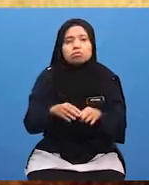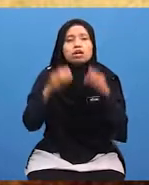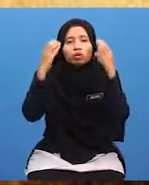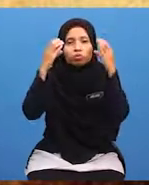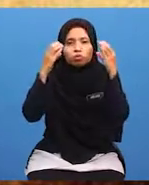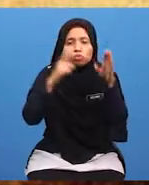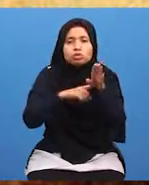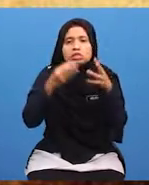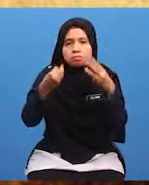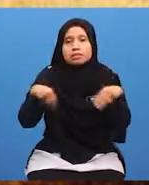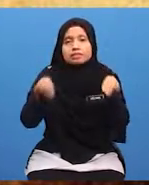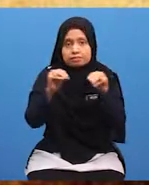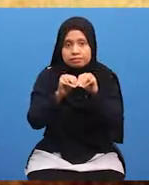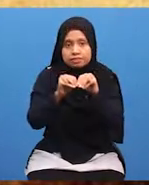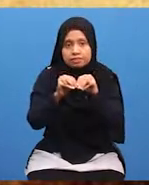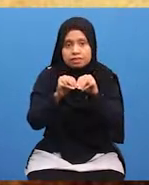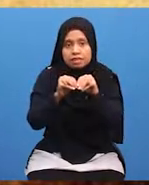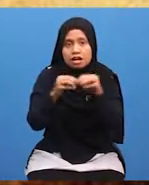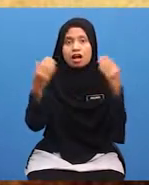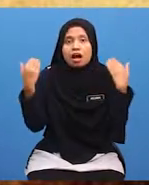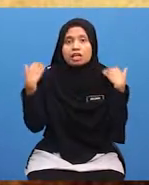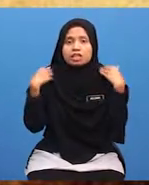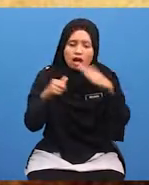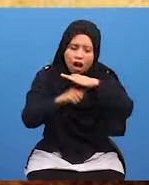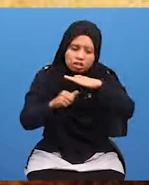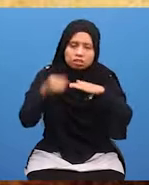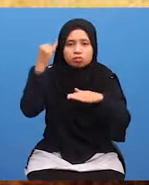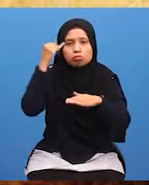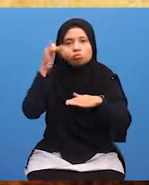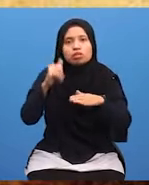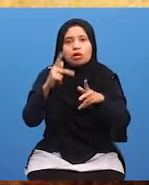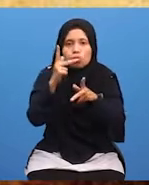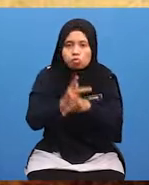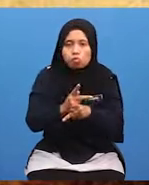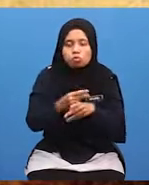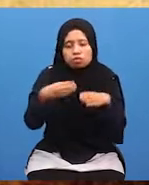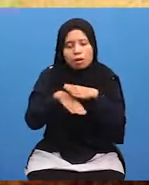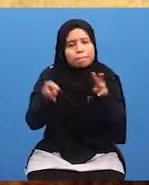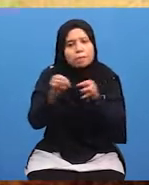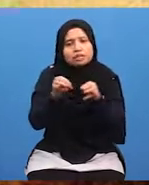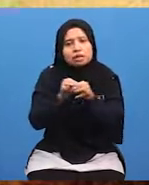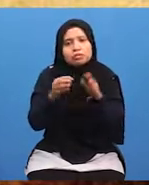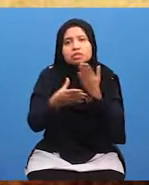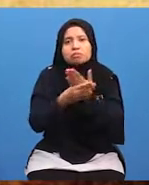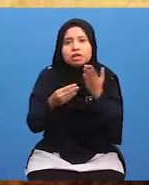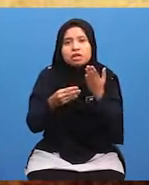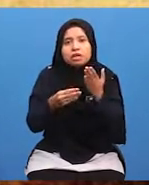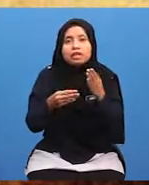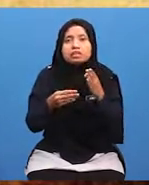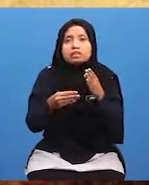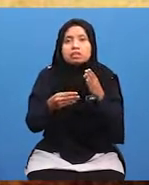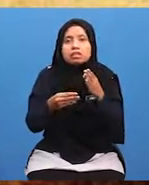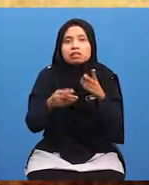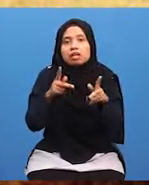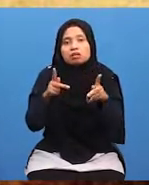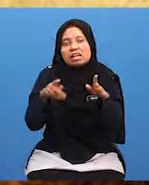Guru-guru di masjid ya mempunyai asas ilmu yang kukuh dalam pelbagai kemahiran berbanding guru-guru di kutab